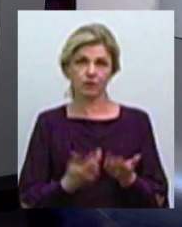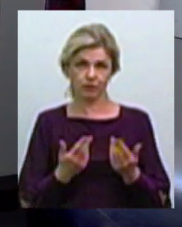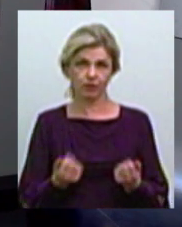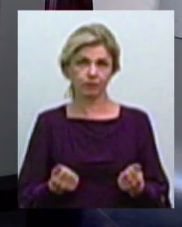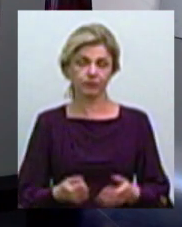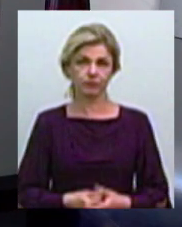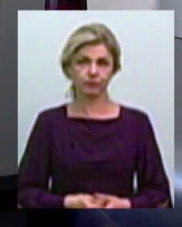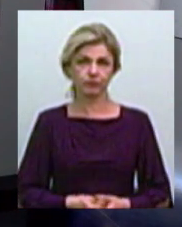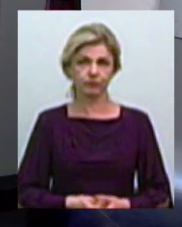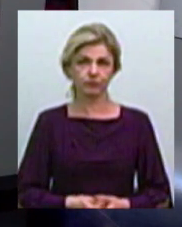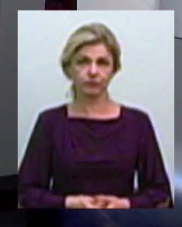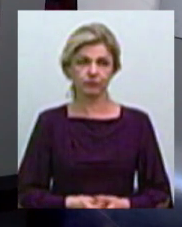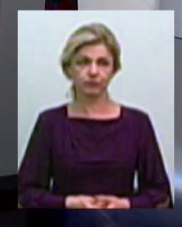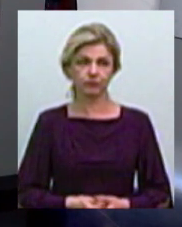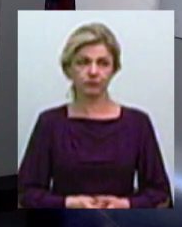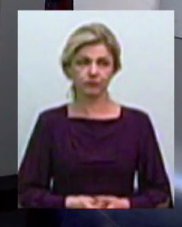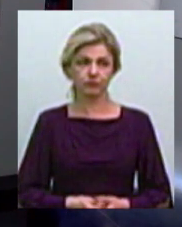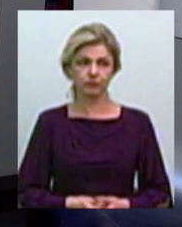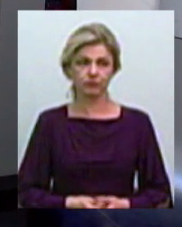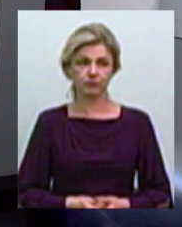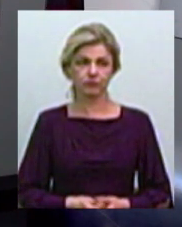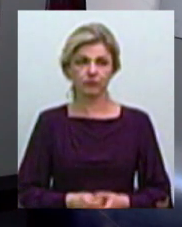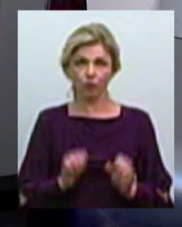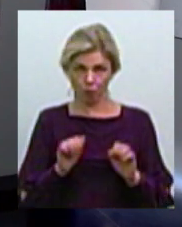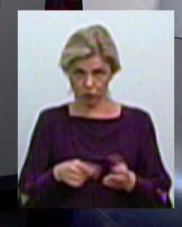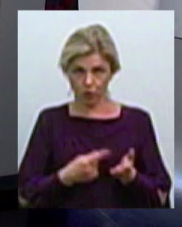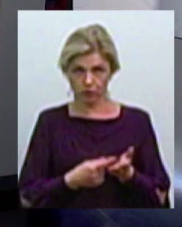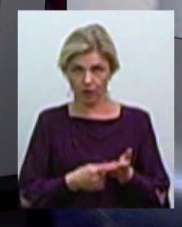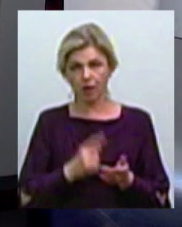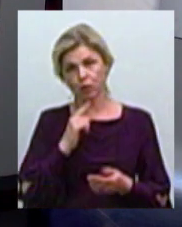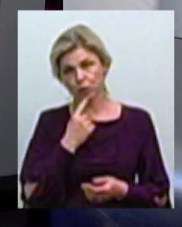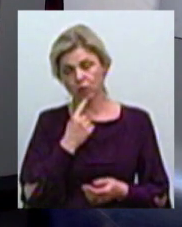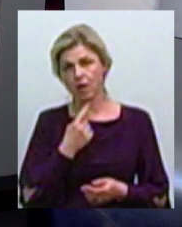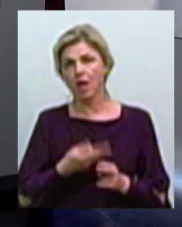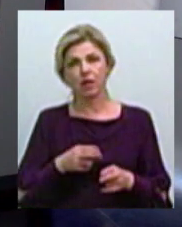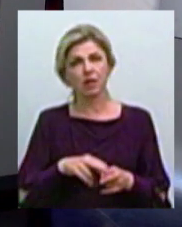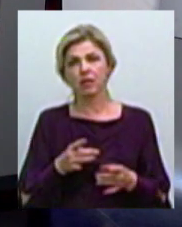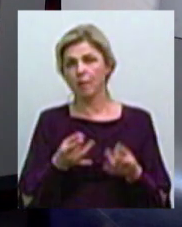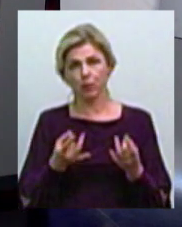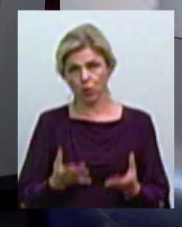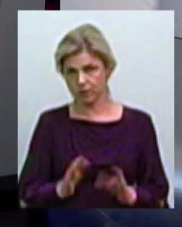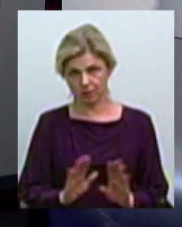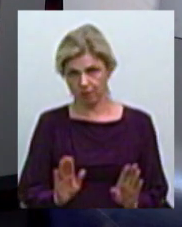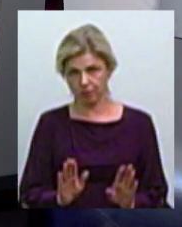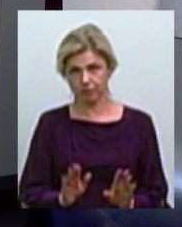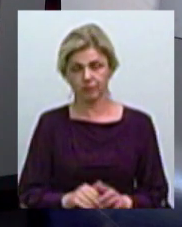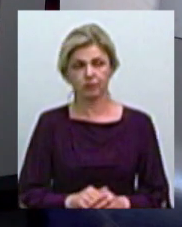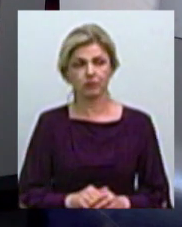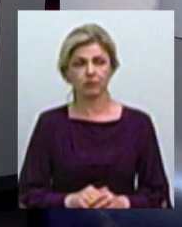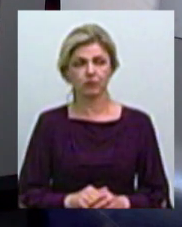можна... Ми, от, кстати, можна довести, чи це дуже важко? Ви знаєте, це не просто, безусловно, це не просто.